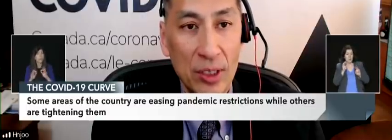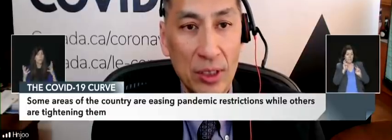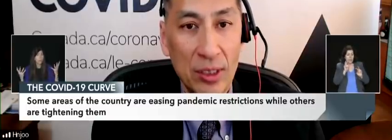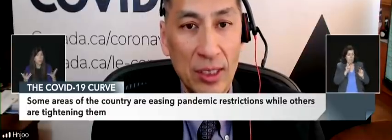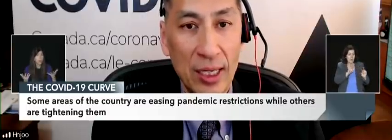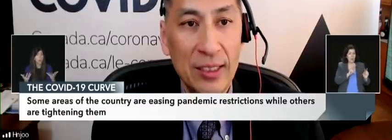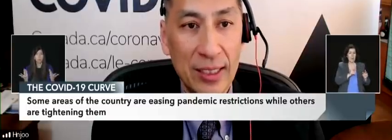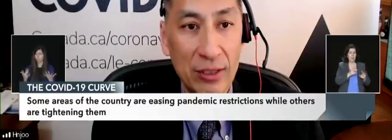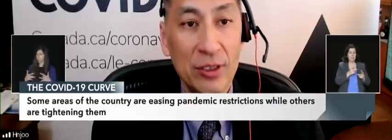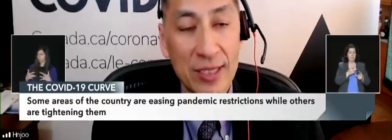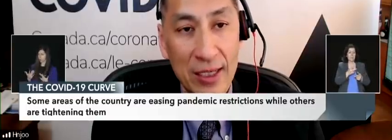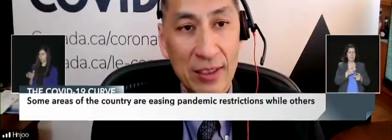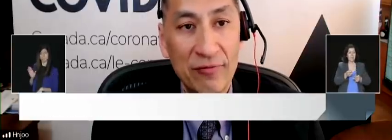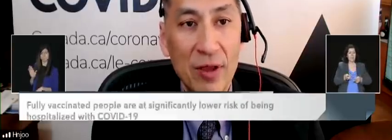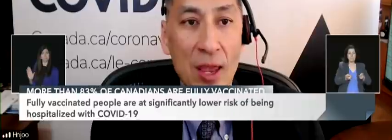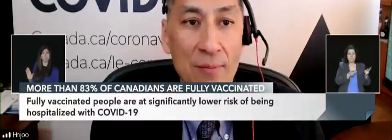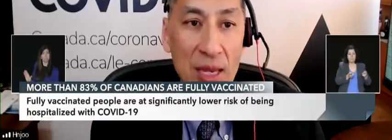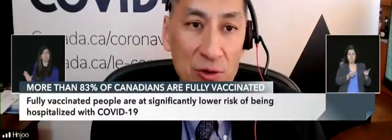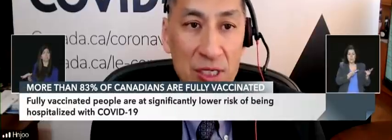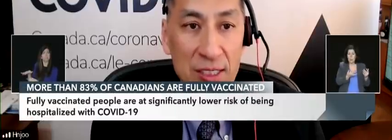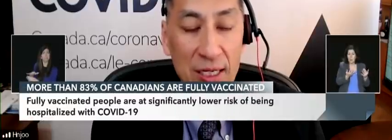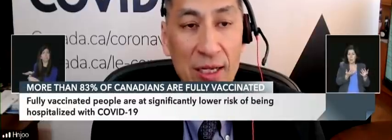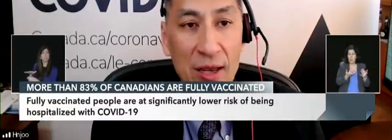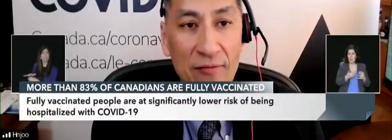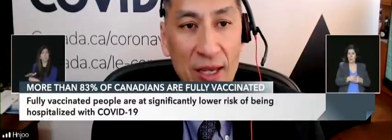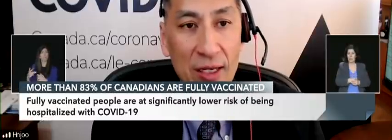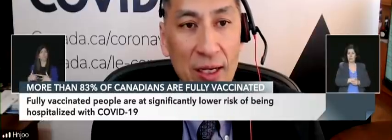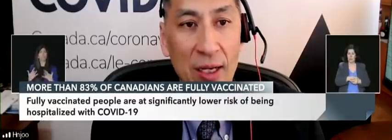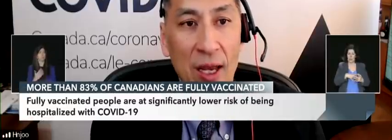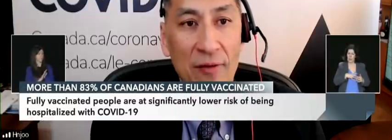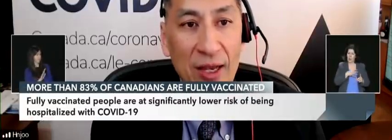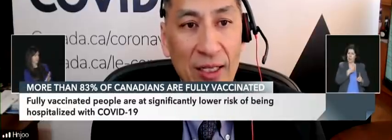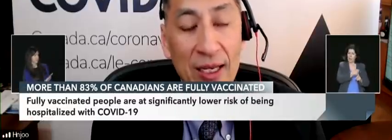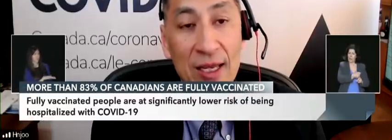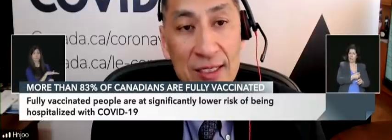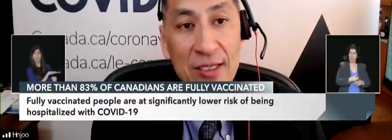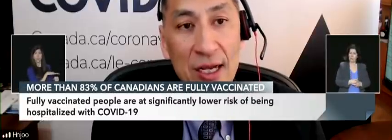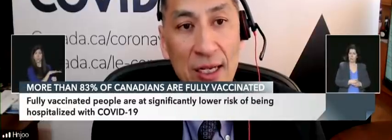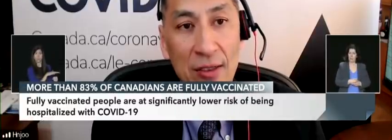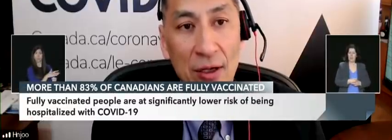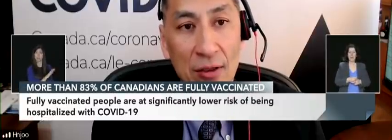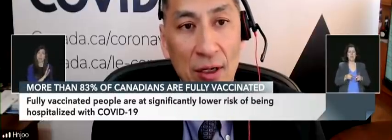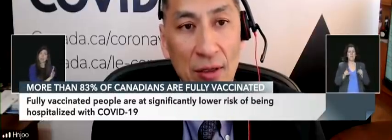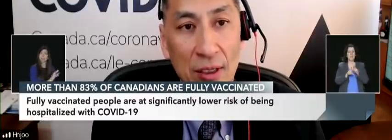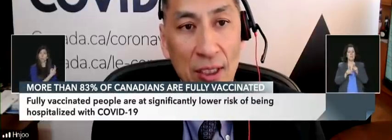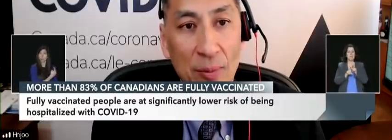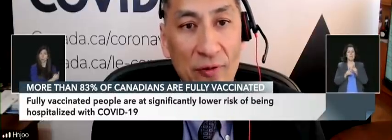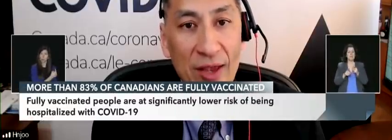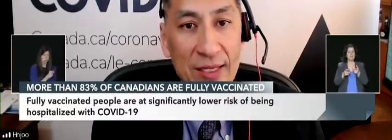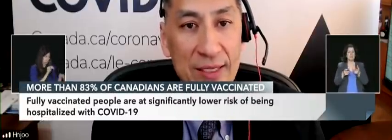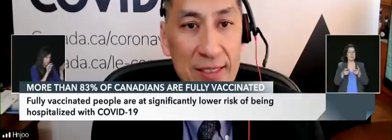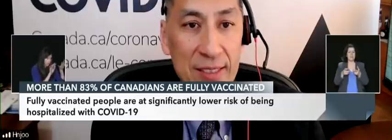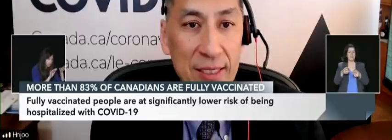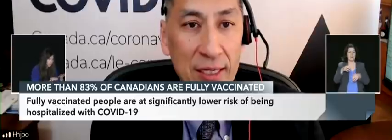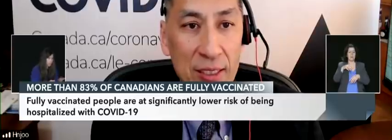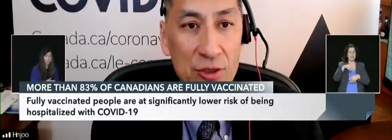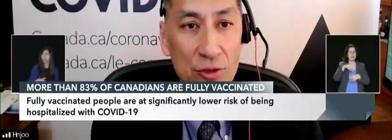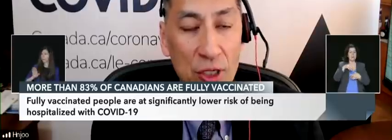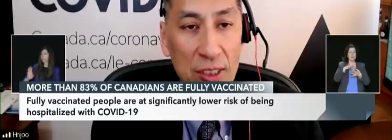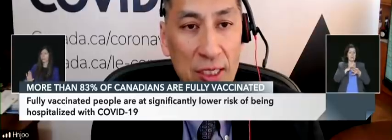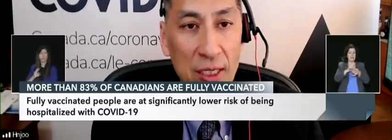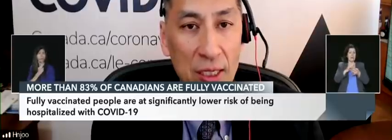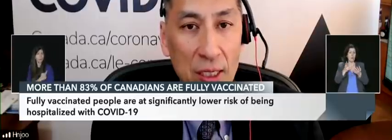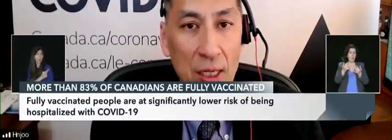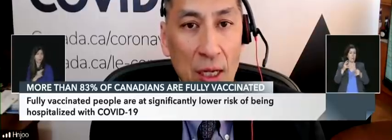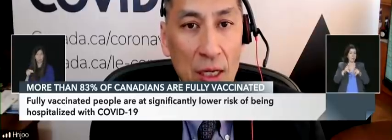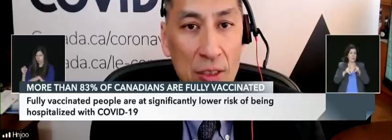comme un indicateur tardif mais aussi c'est lié avec les cas signalés dans la province si les